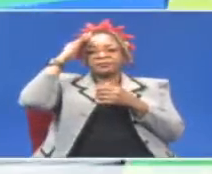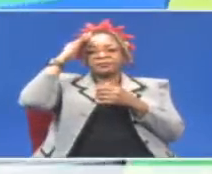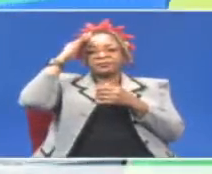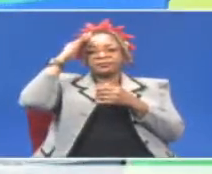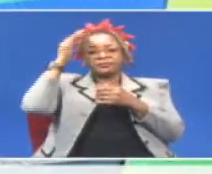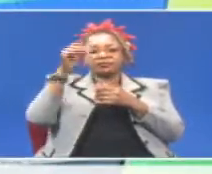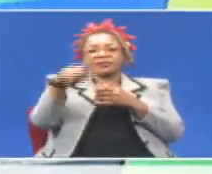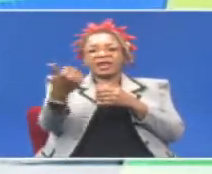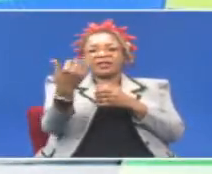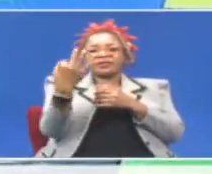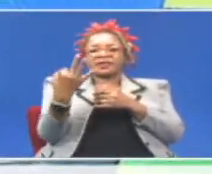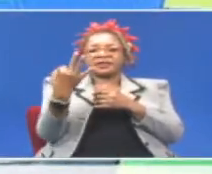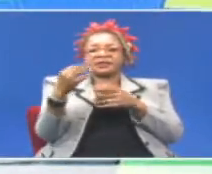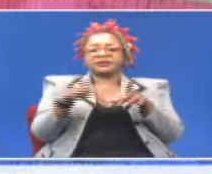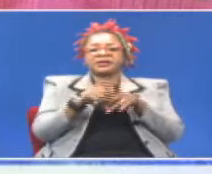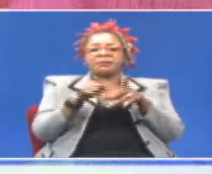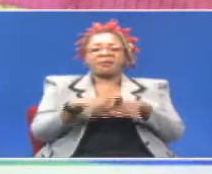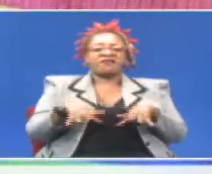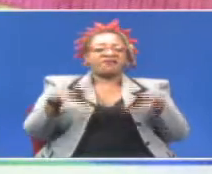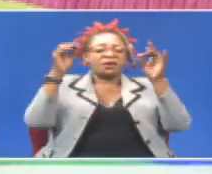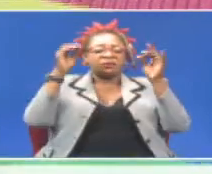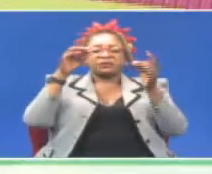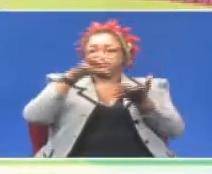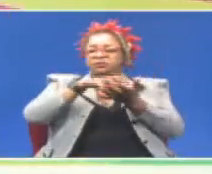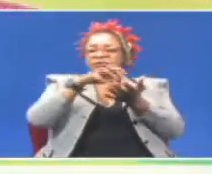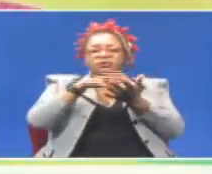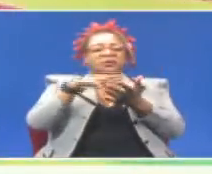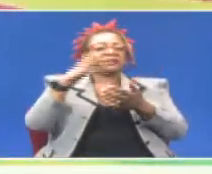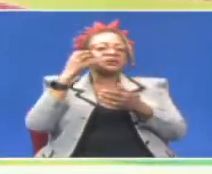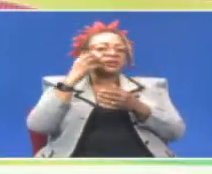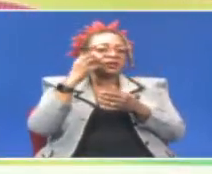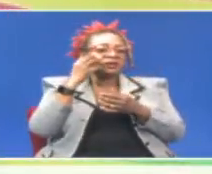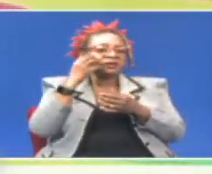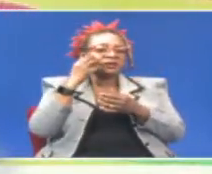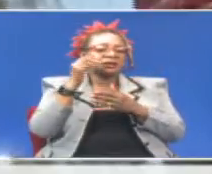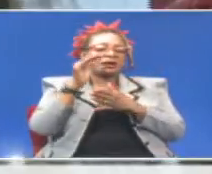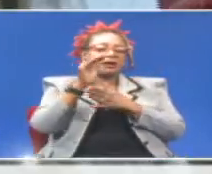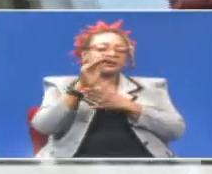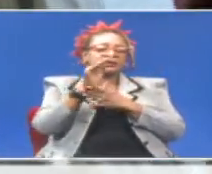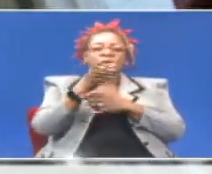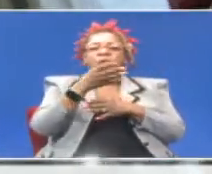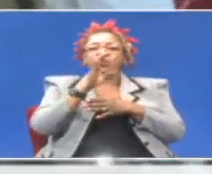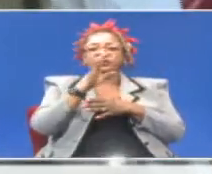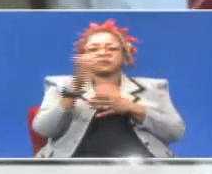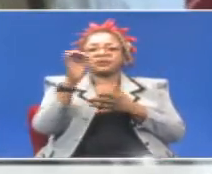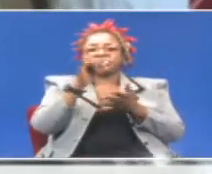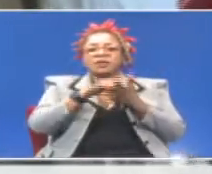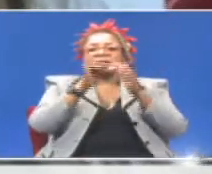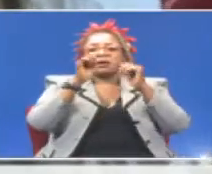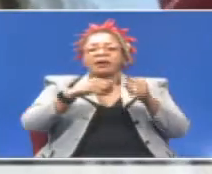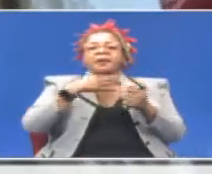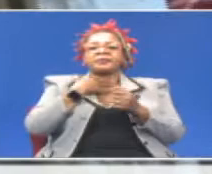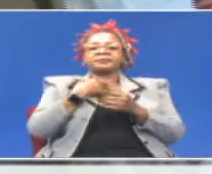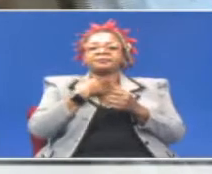Wengine watatu wakipatikana katika hali ya kusikitisha, wakiomba tu maji angalau wakati kiu.